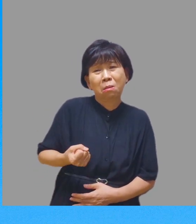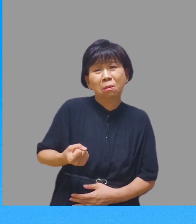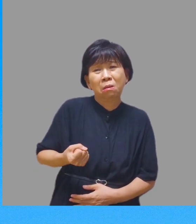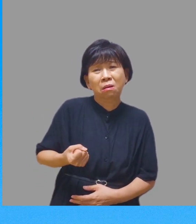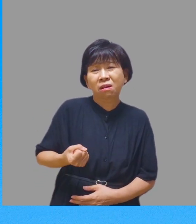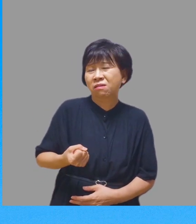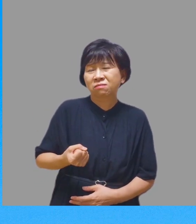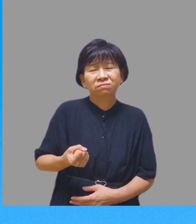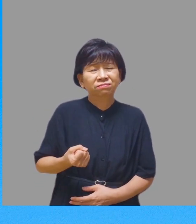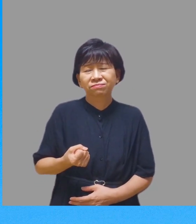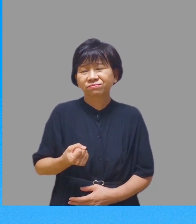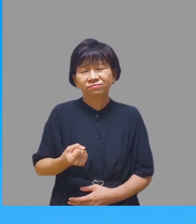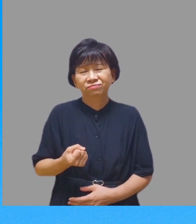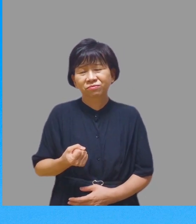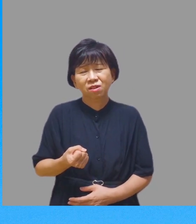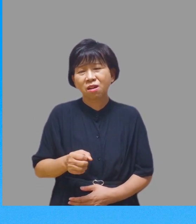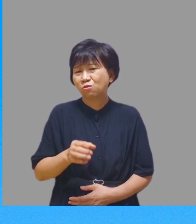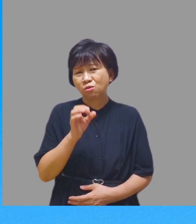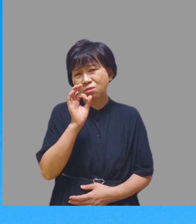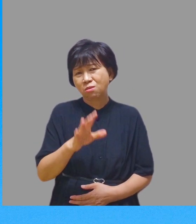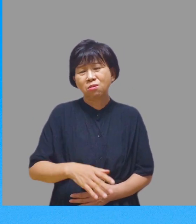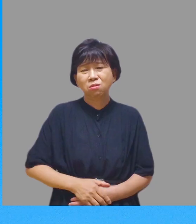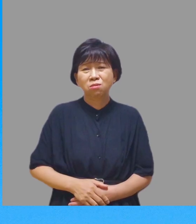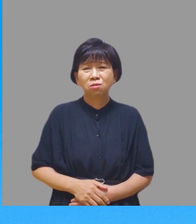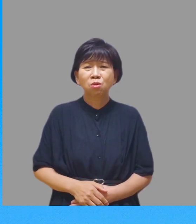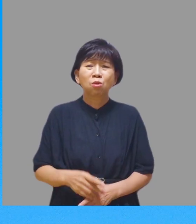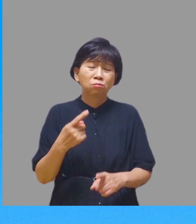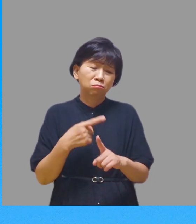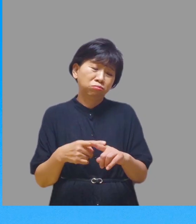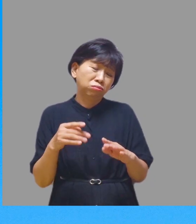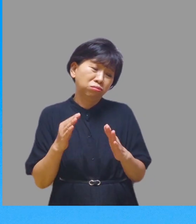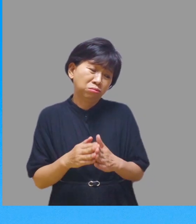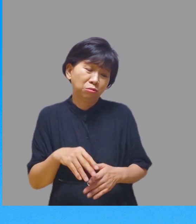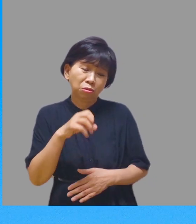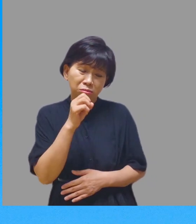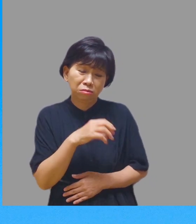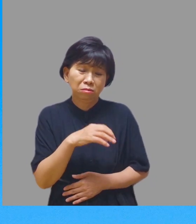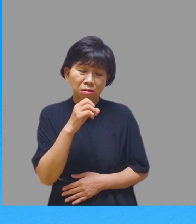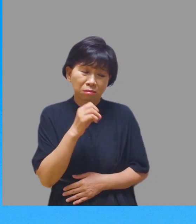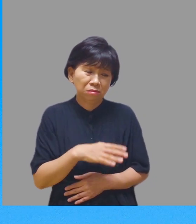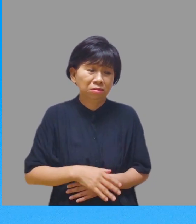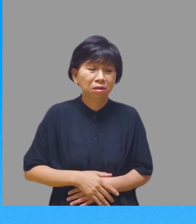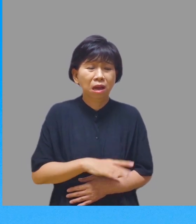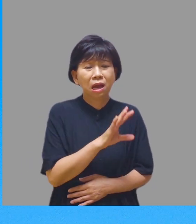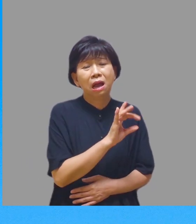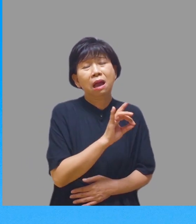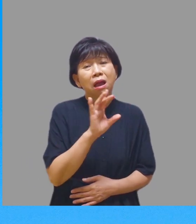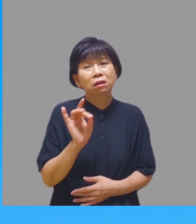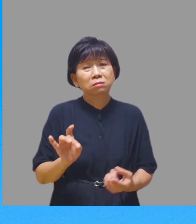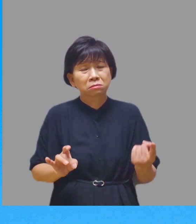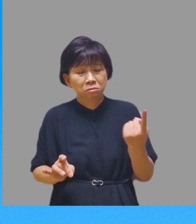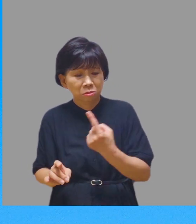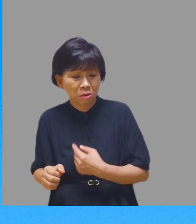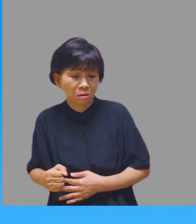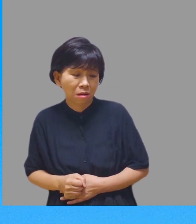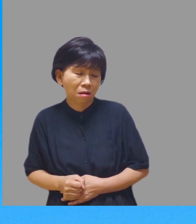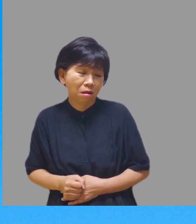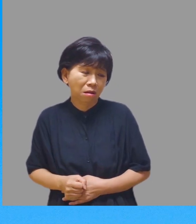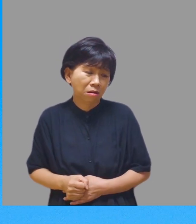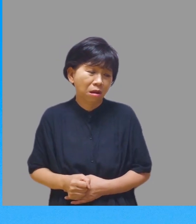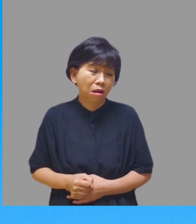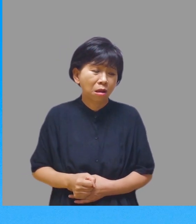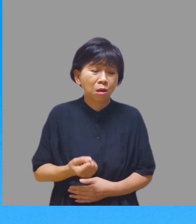교회에 오는 둥 마는 둥. 또 와도 집사님 또 이제 함께 섬기면 좋겠어요. 아니에요, 목사님.